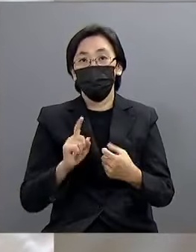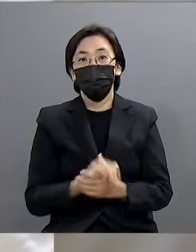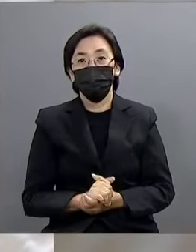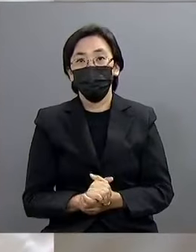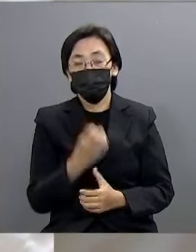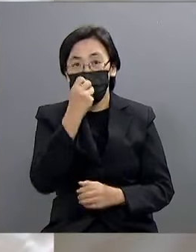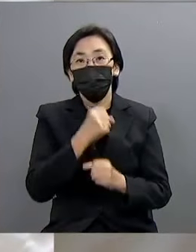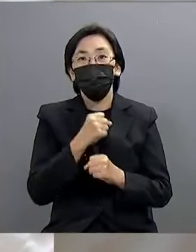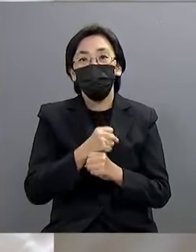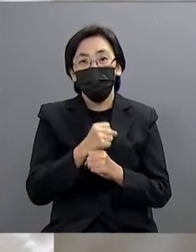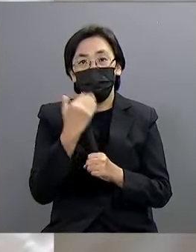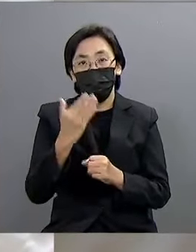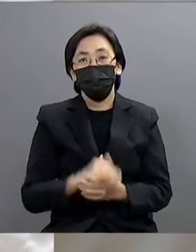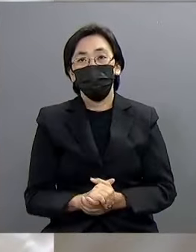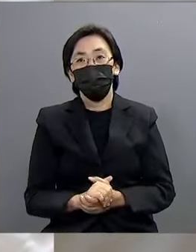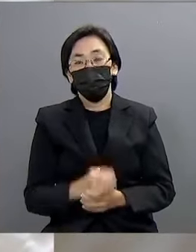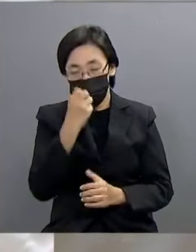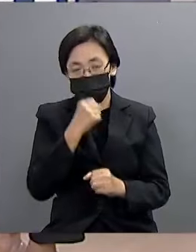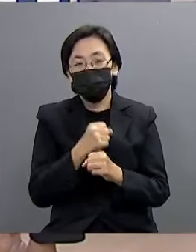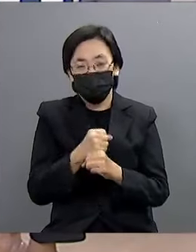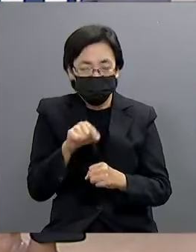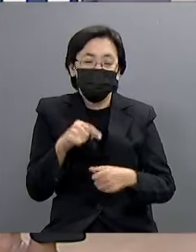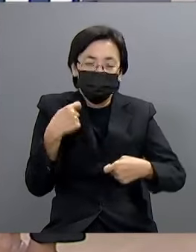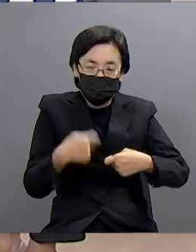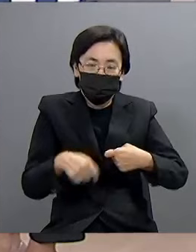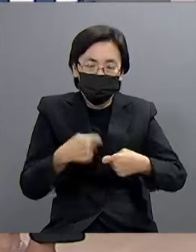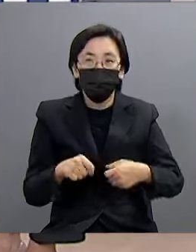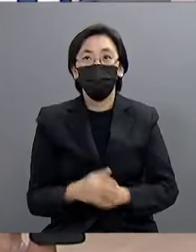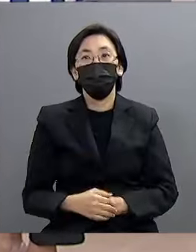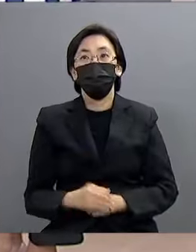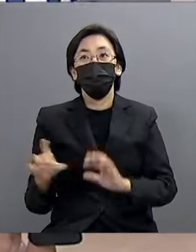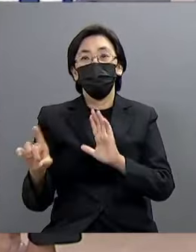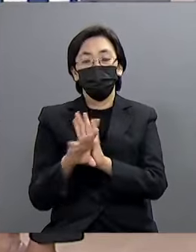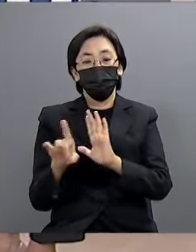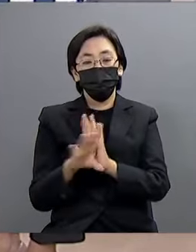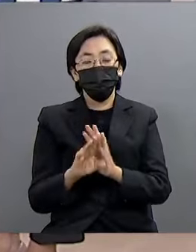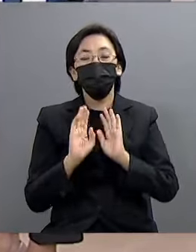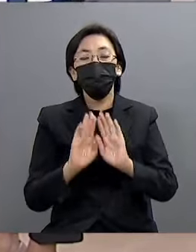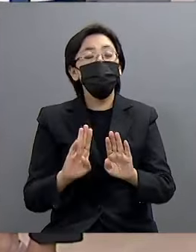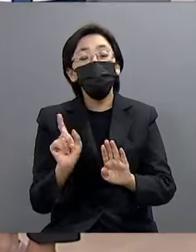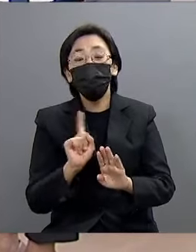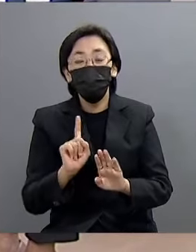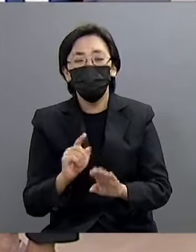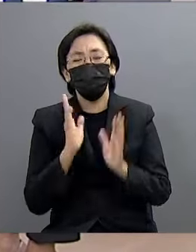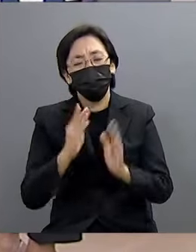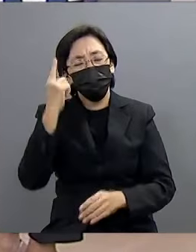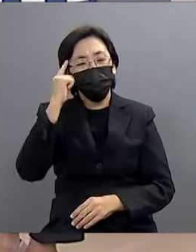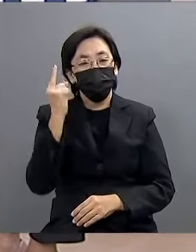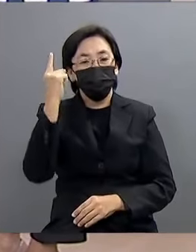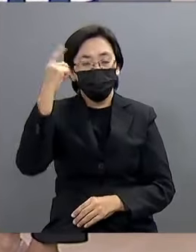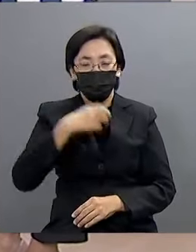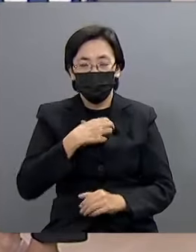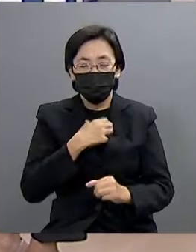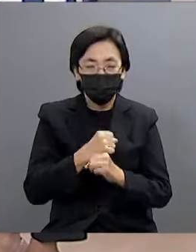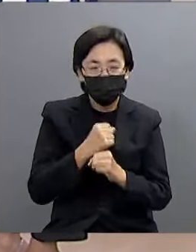ำ ใช่อ ันนั้นคือสิ่งที่ยากที่สุด ใช่ค่ะเอาสุดท้ายนิดนึงค่ะน้องเบนขาฝากถึงหลายคนที่กำลังมองหาไอเดียหรือว่าจะไปเพิ่มพูนงานตัวเองหรืออา